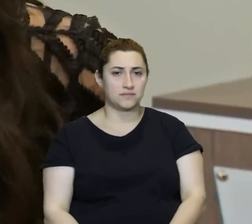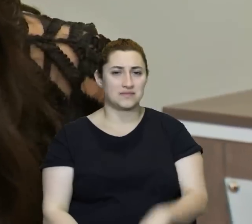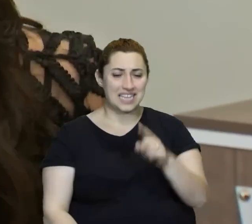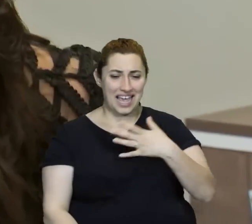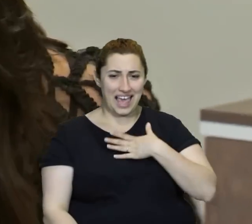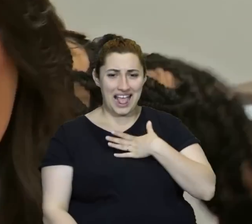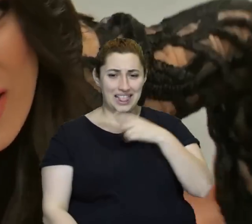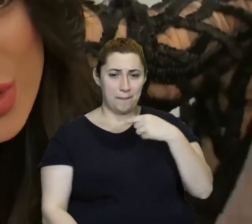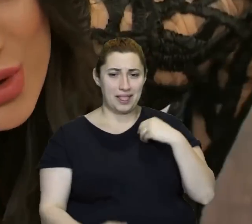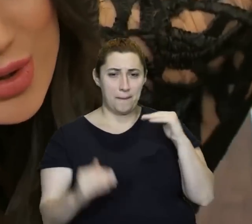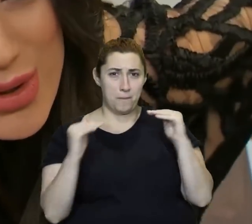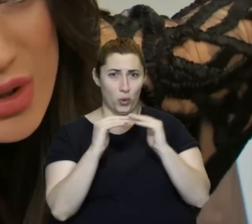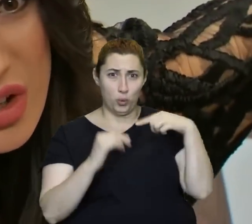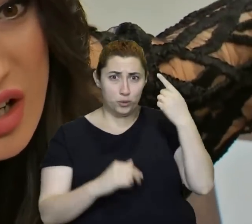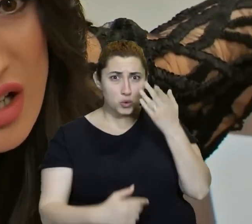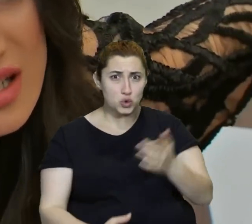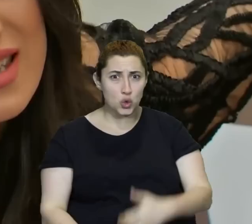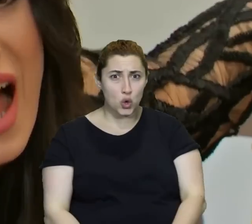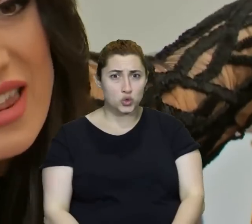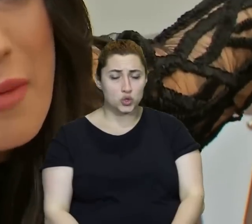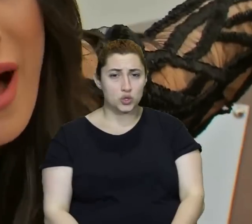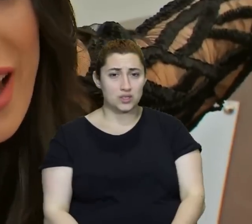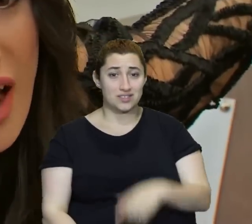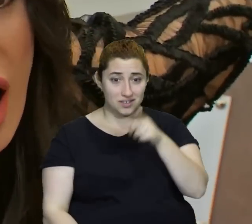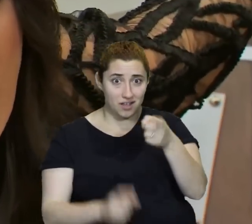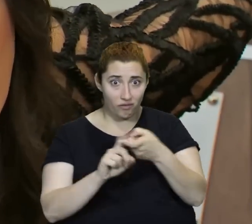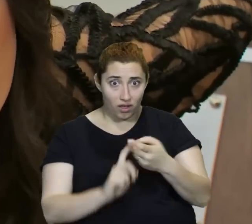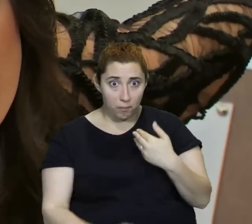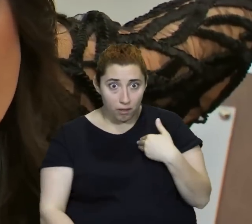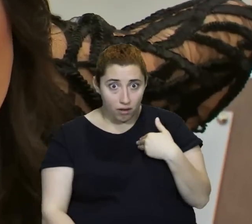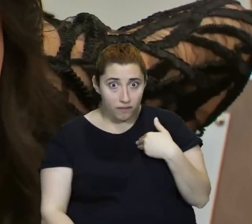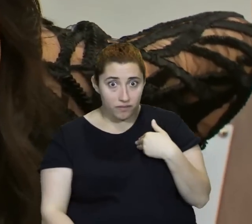Sen kendini benle nasıl yan yana düşünüyorsun? Senle ben.